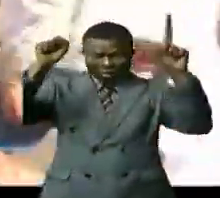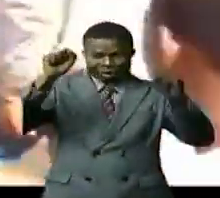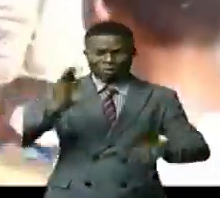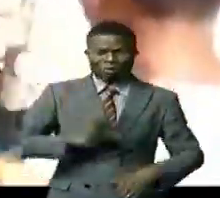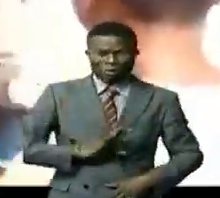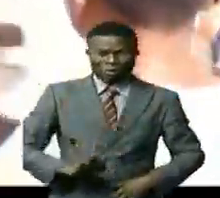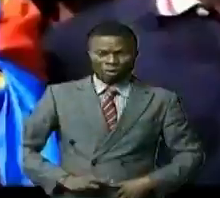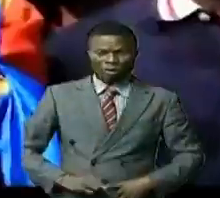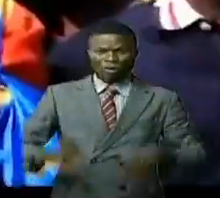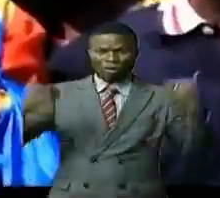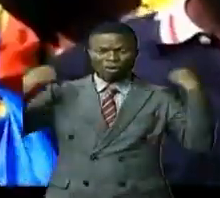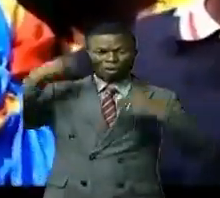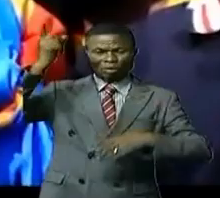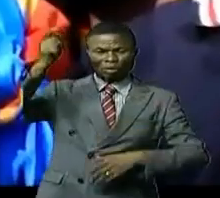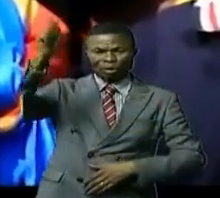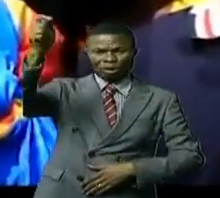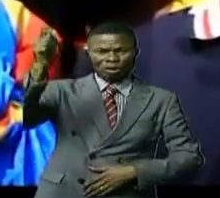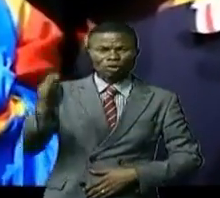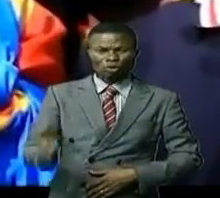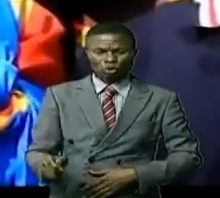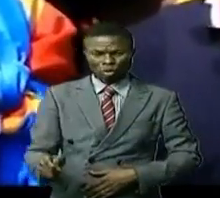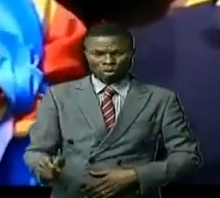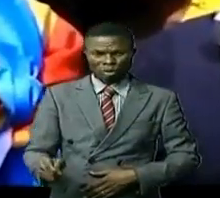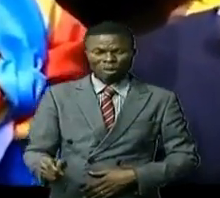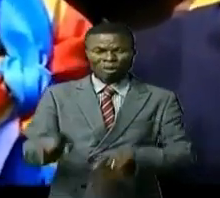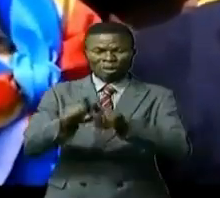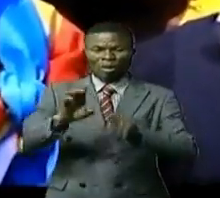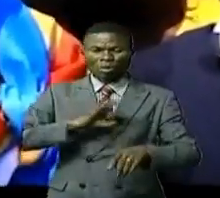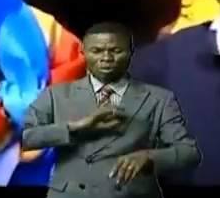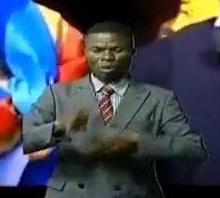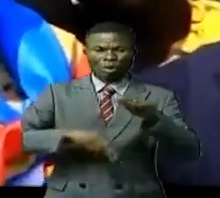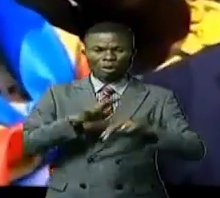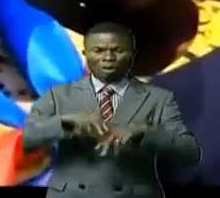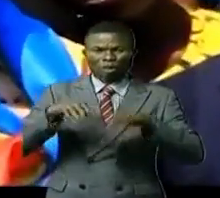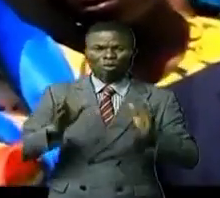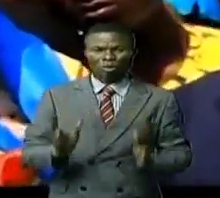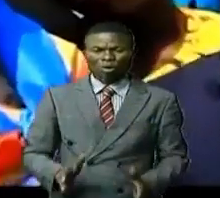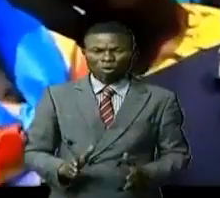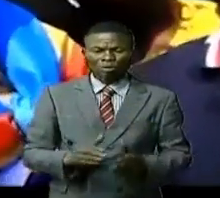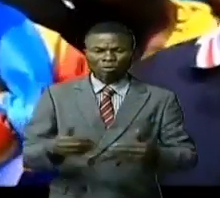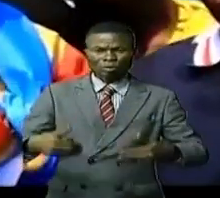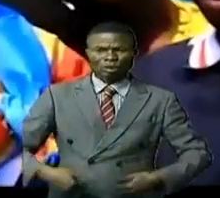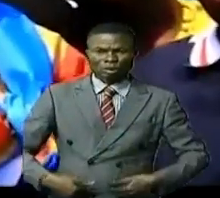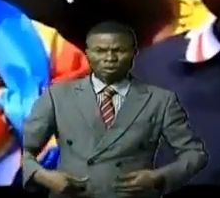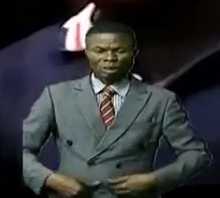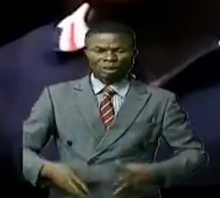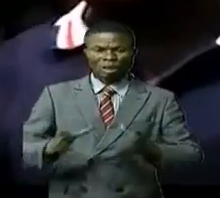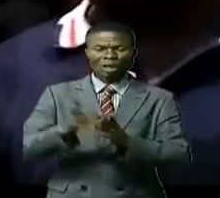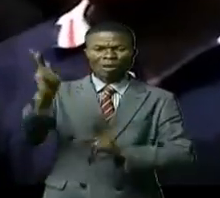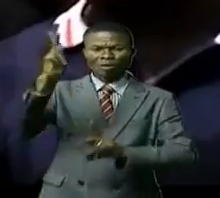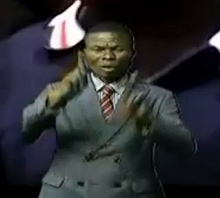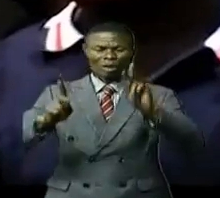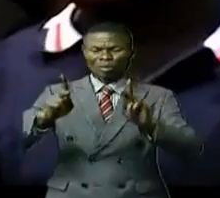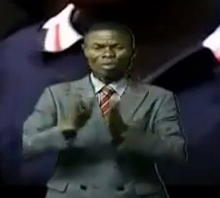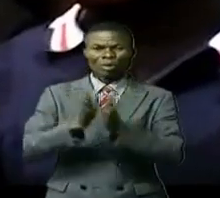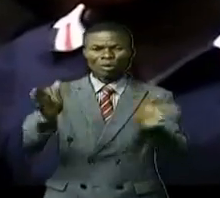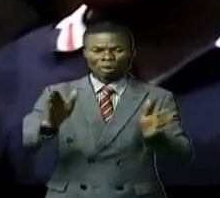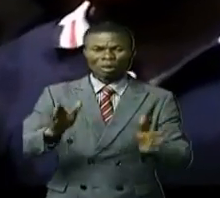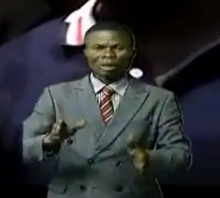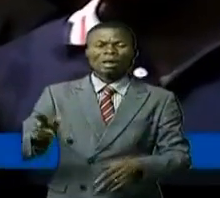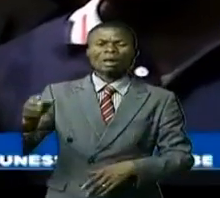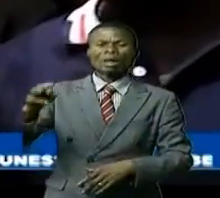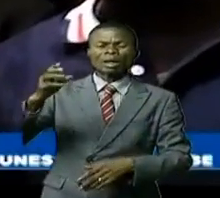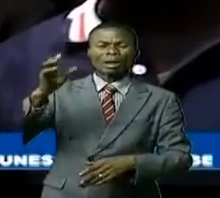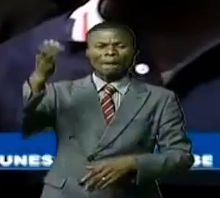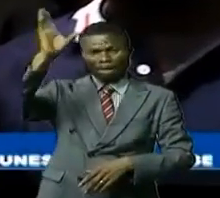et commandant suprême des FARDC et de la police nationale congolaise. La jeunesse et la population entière du Maïndombé ne